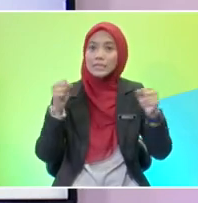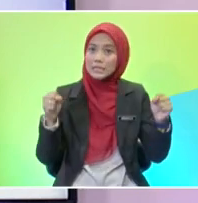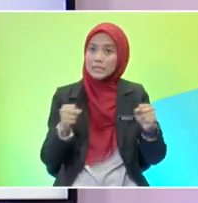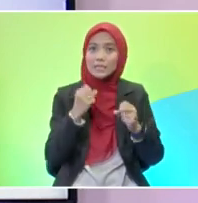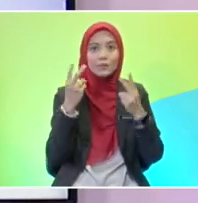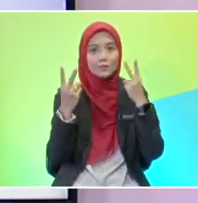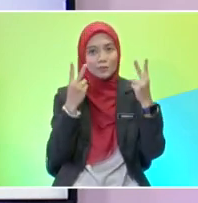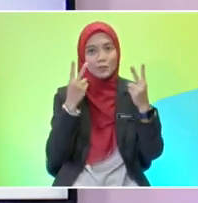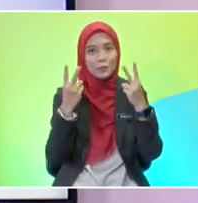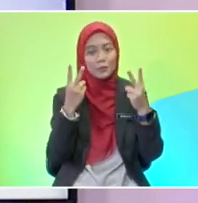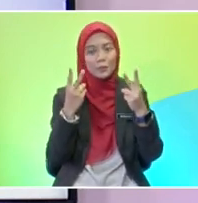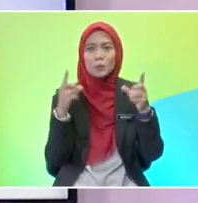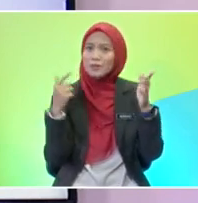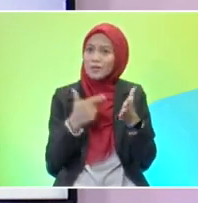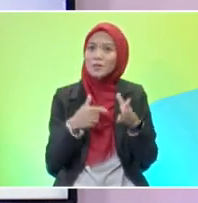lagi